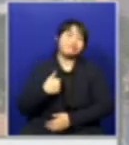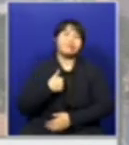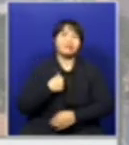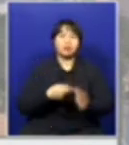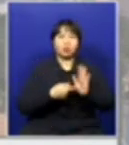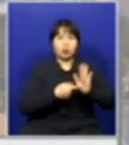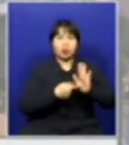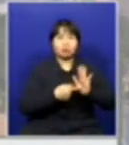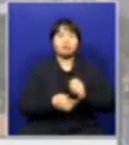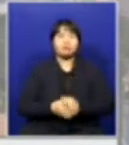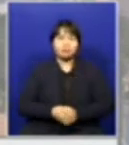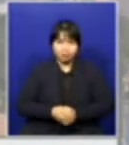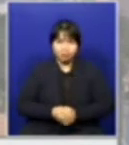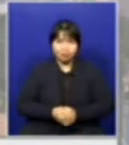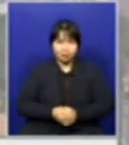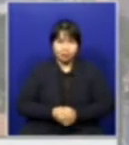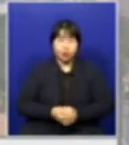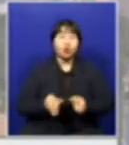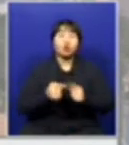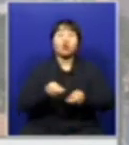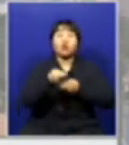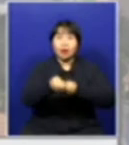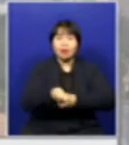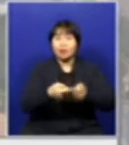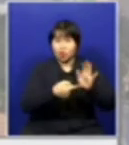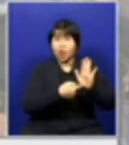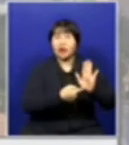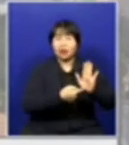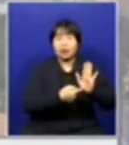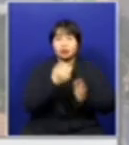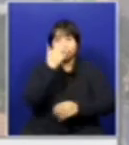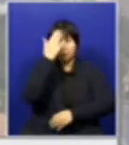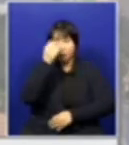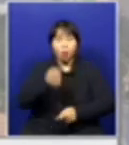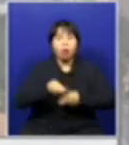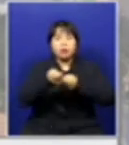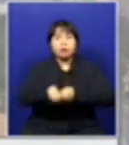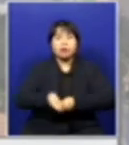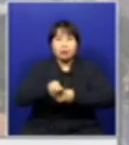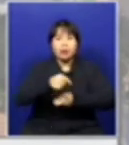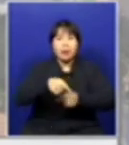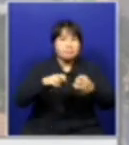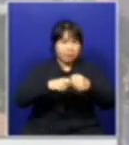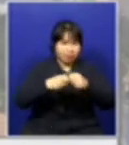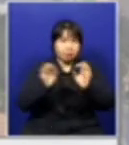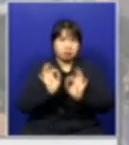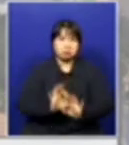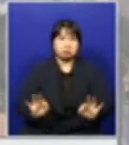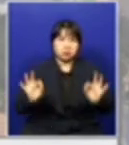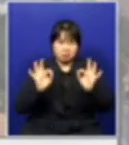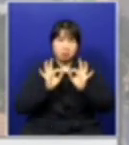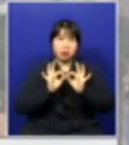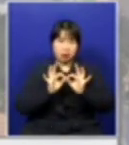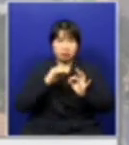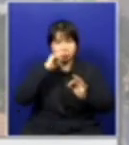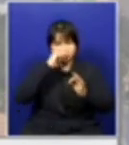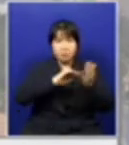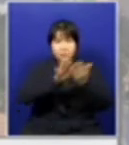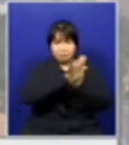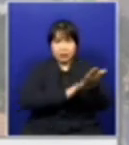างเรื่องประเด็นของการเกษตรเพราะว่าเห็นว่าประเด็นนี้เป็นประเด็นที่มีความสำคัญต่อประเทศของเ